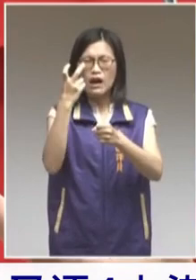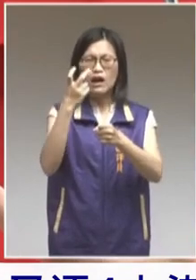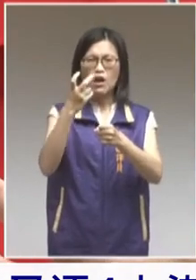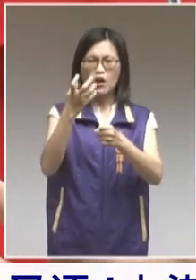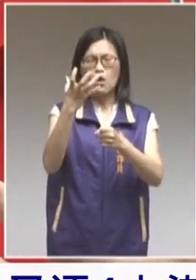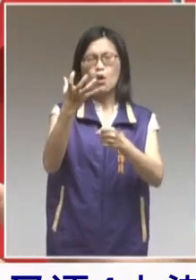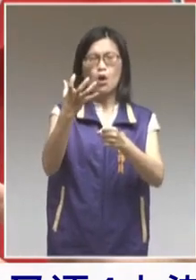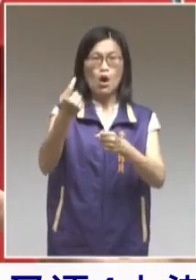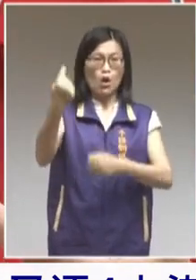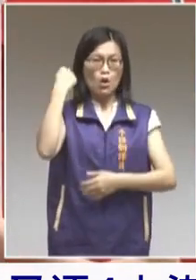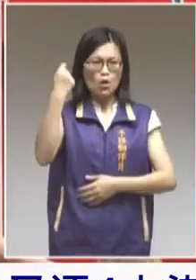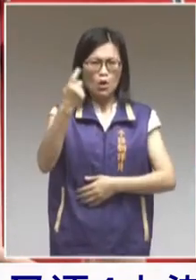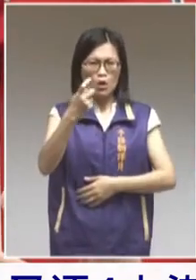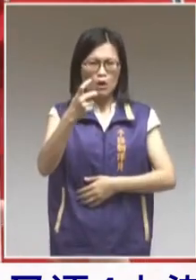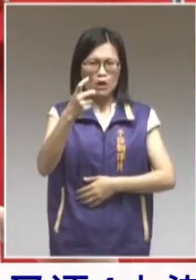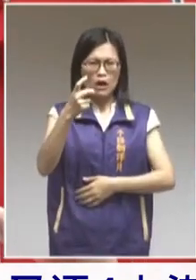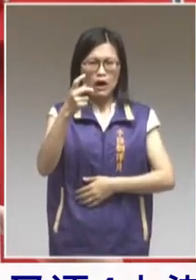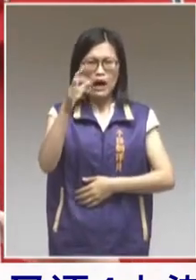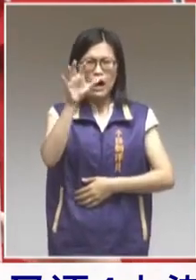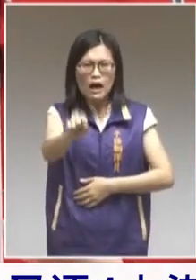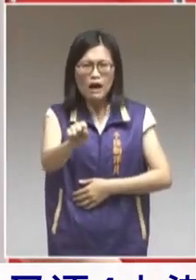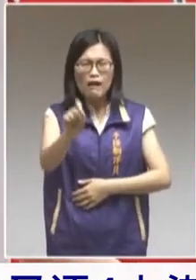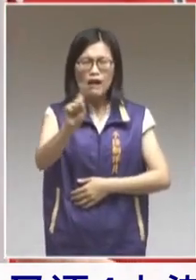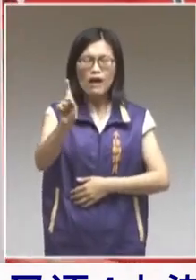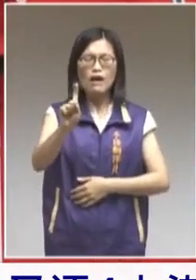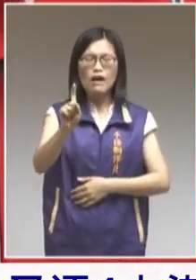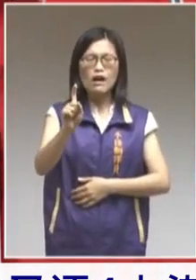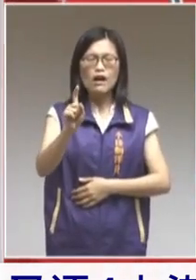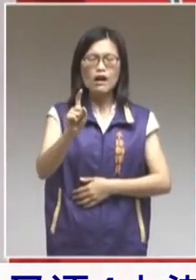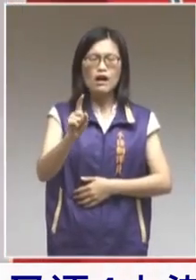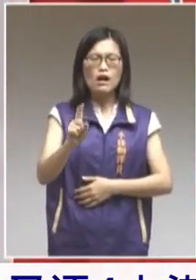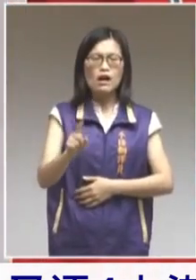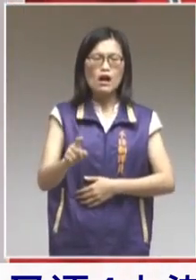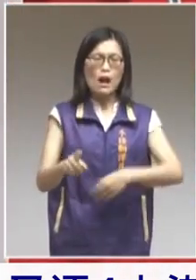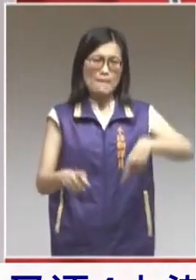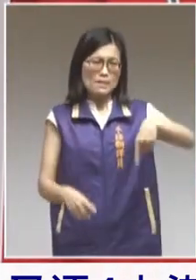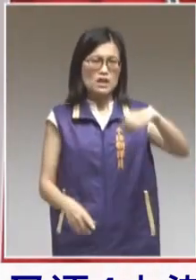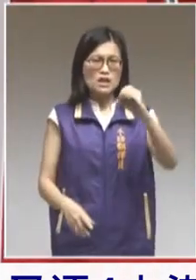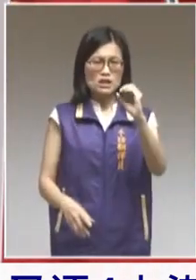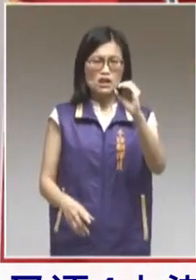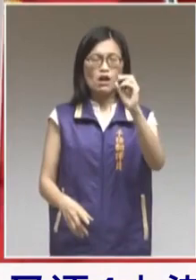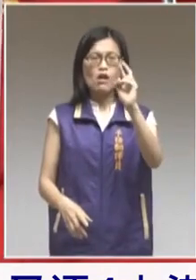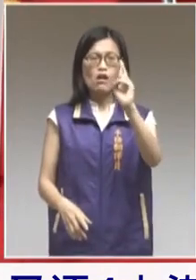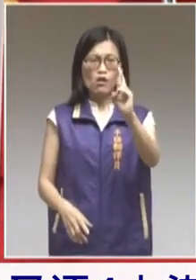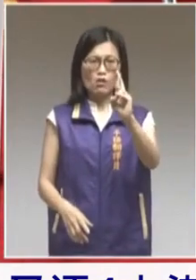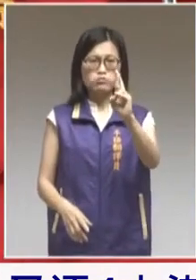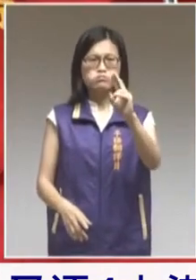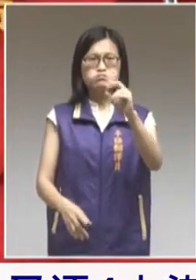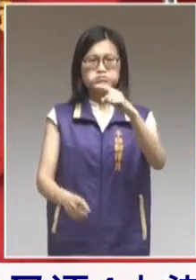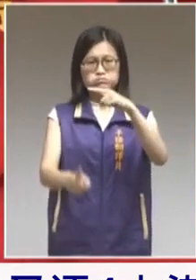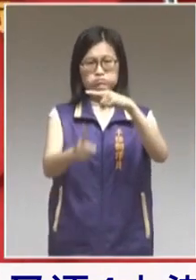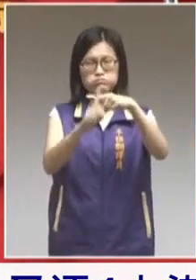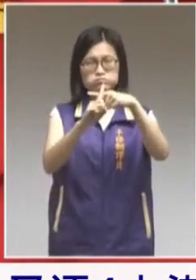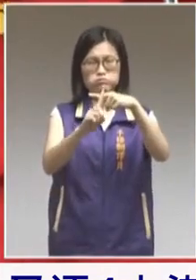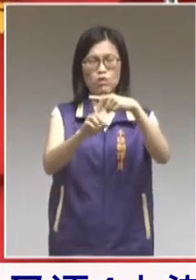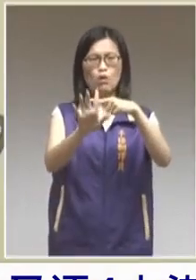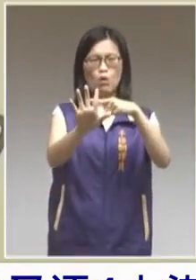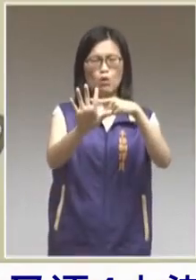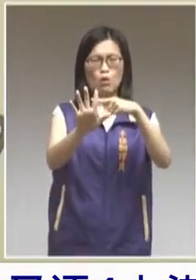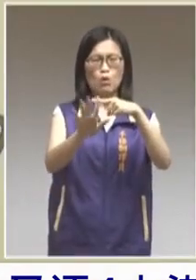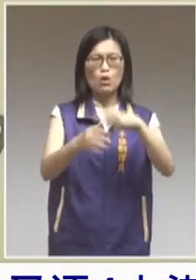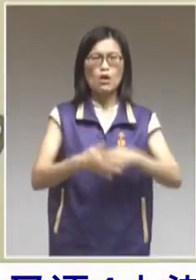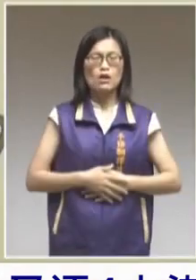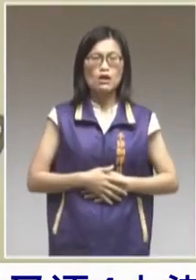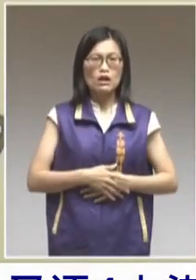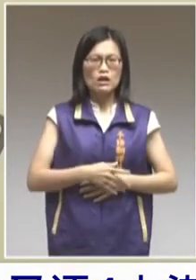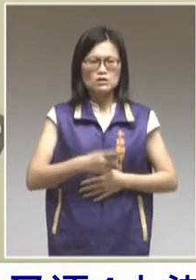昨天、就抓到了第一个后来经采检是 PCR 阳性的、那虽然塞了那么多